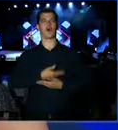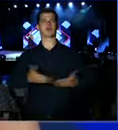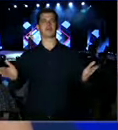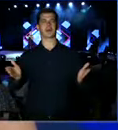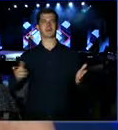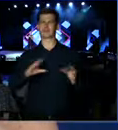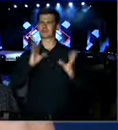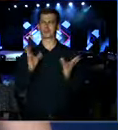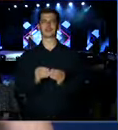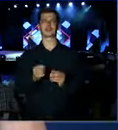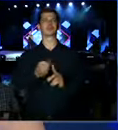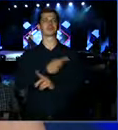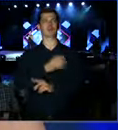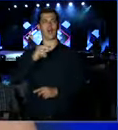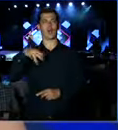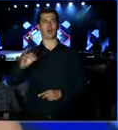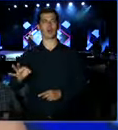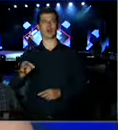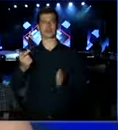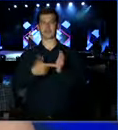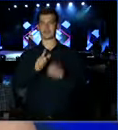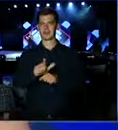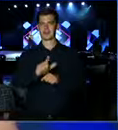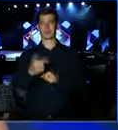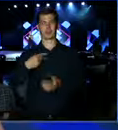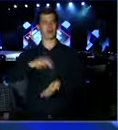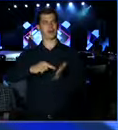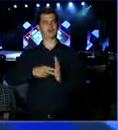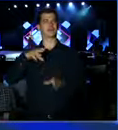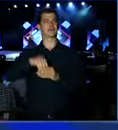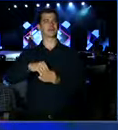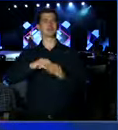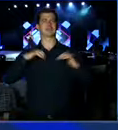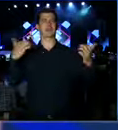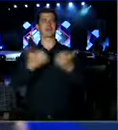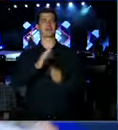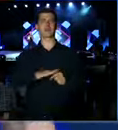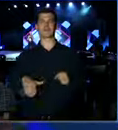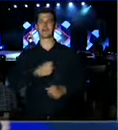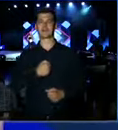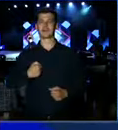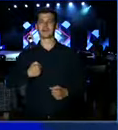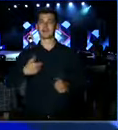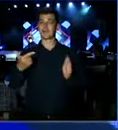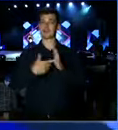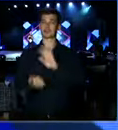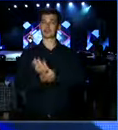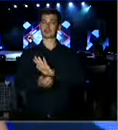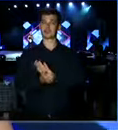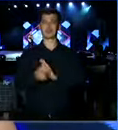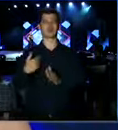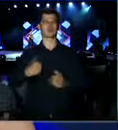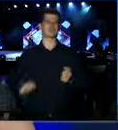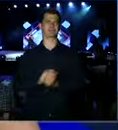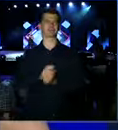wszystkich ceremonii przedmeczowych Euro 2012 na Stadionie Narodowym w Warszawie. A w 2016 roku